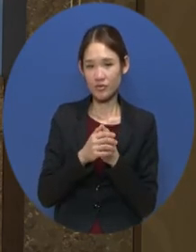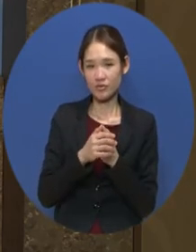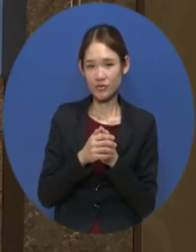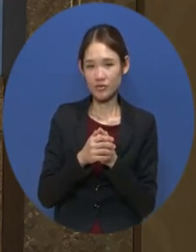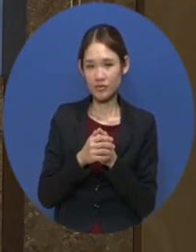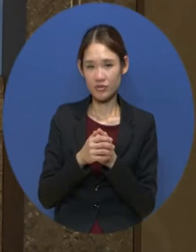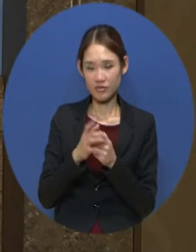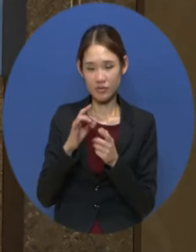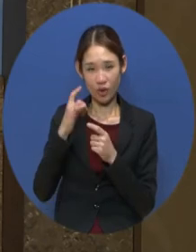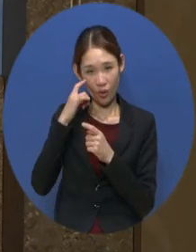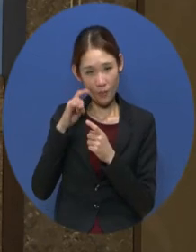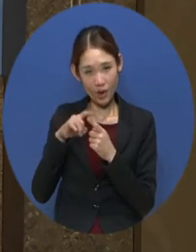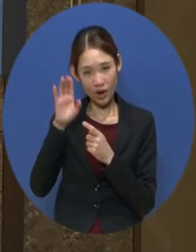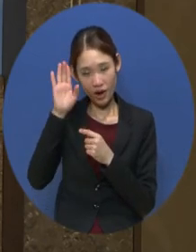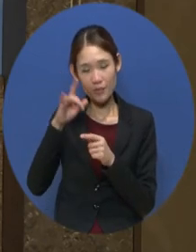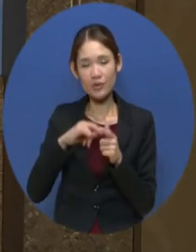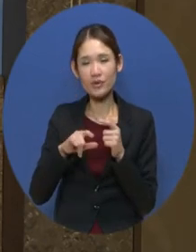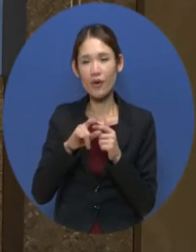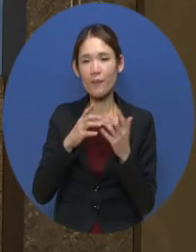근데 궁극적으로는